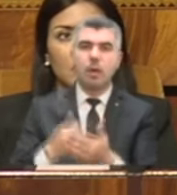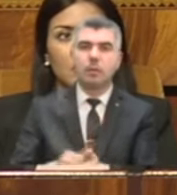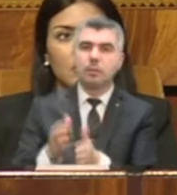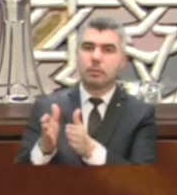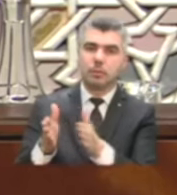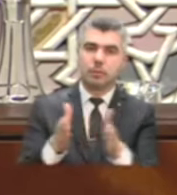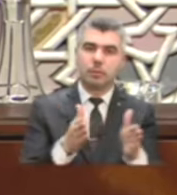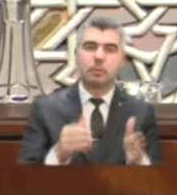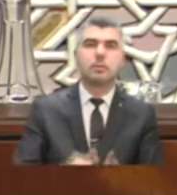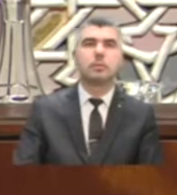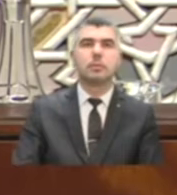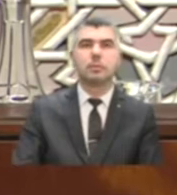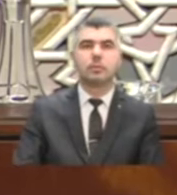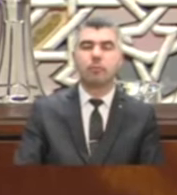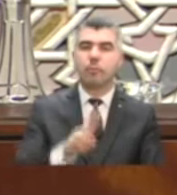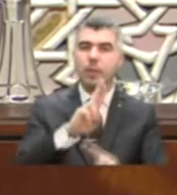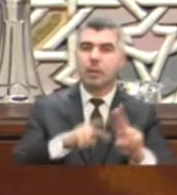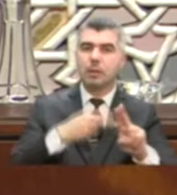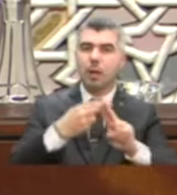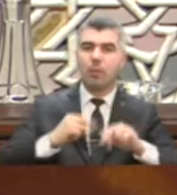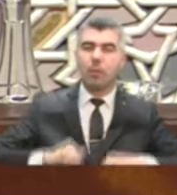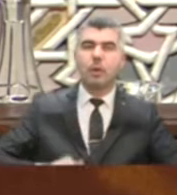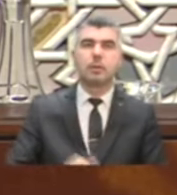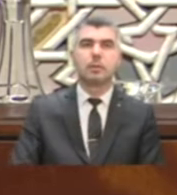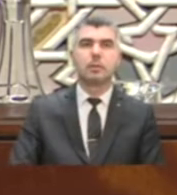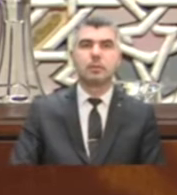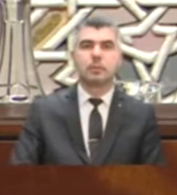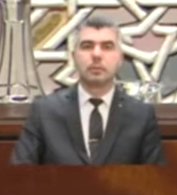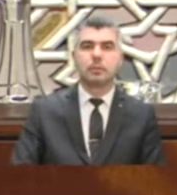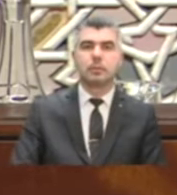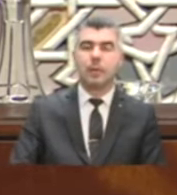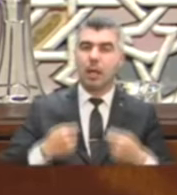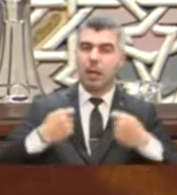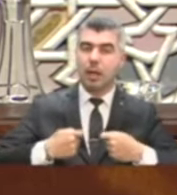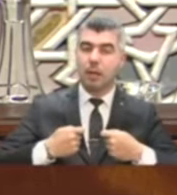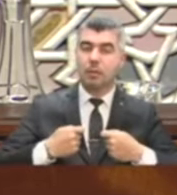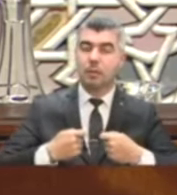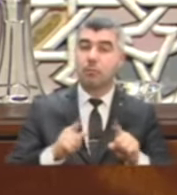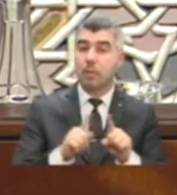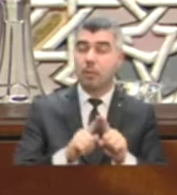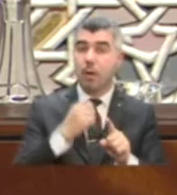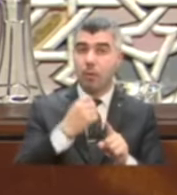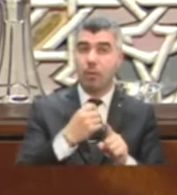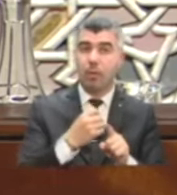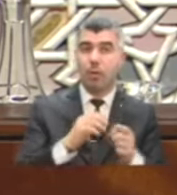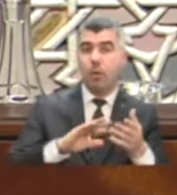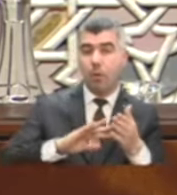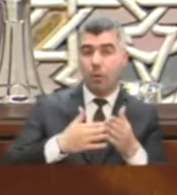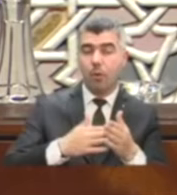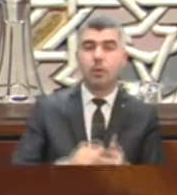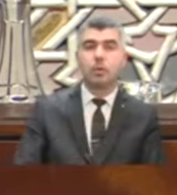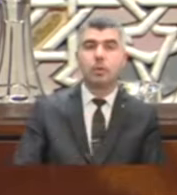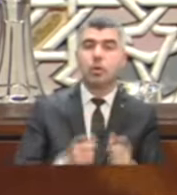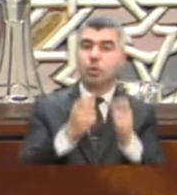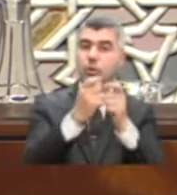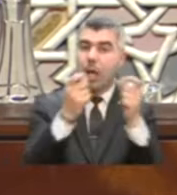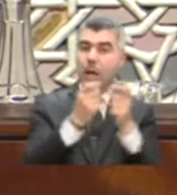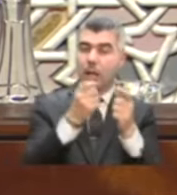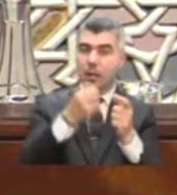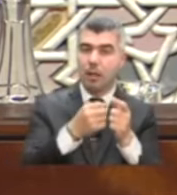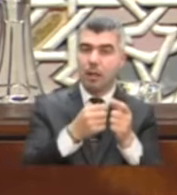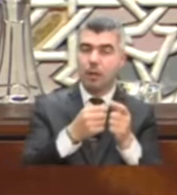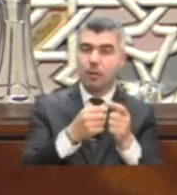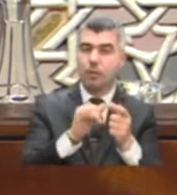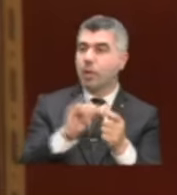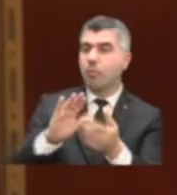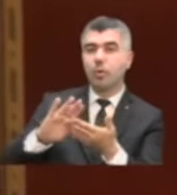شكرا السيد نائب. رد السيد الوزير. السيد الرئيس، ذكرتوا السادة النواب بان هادو مقاولات وليس